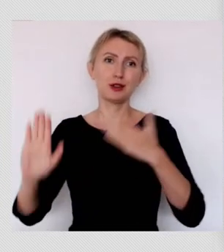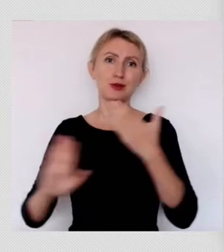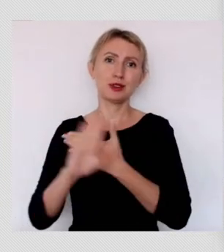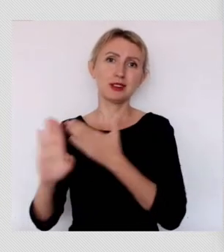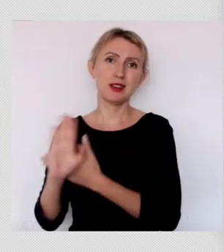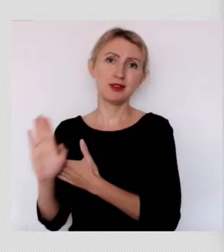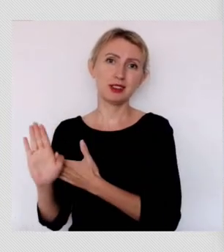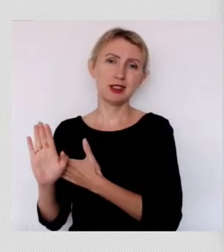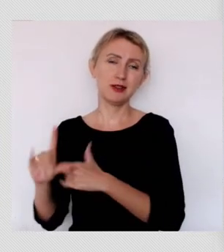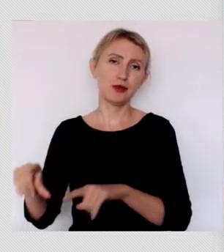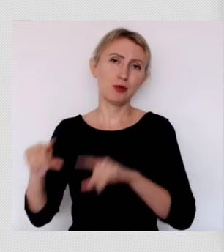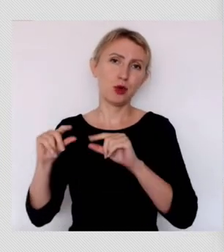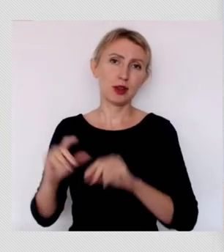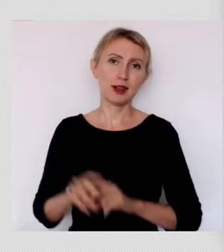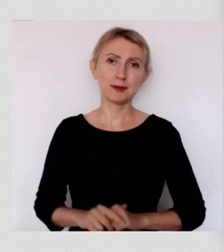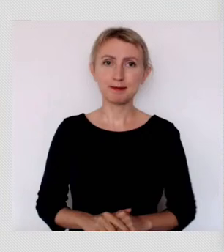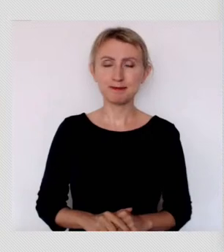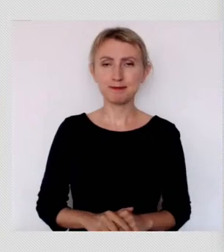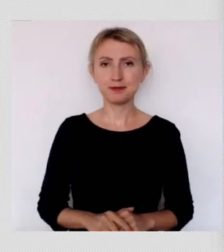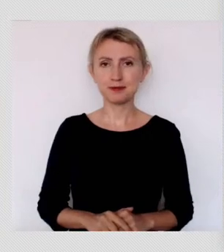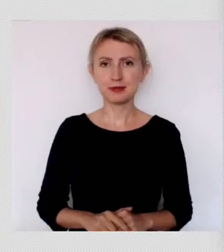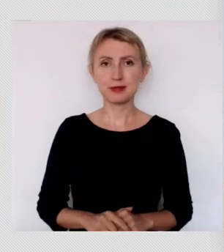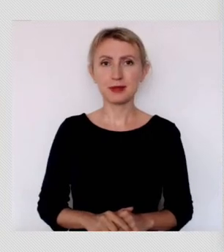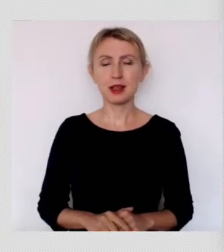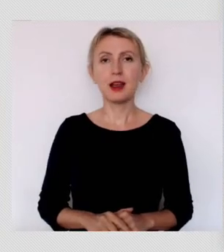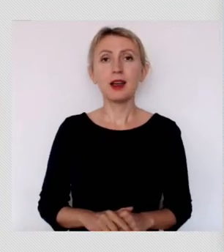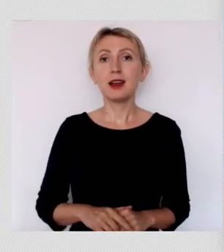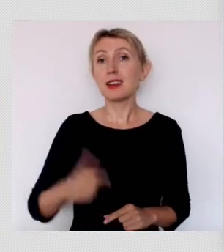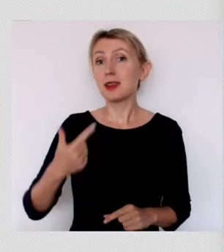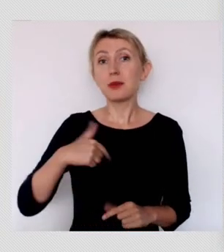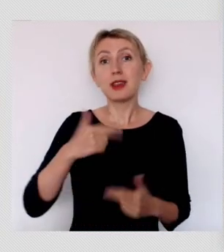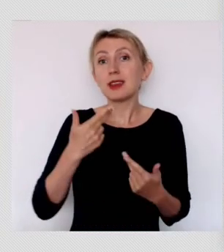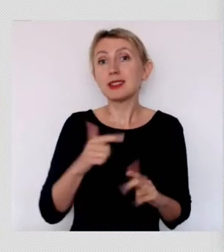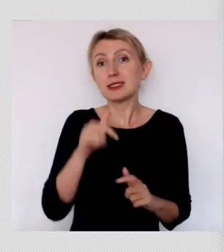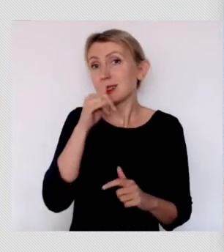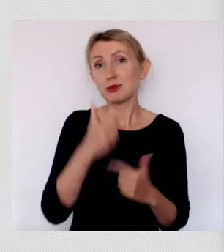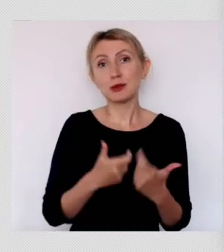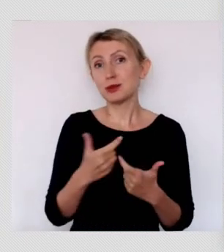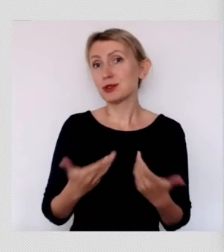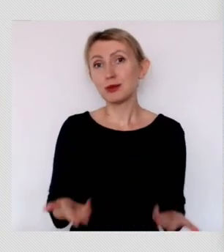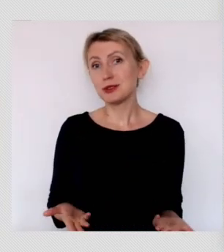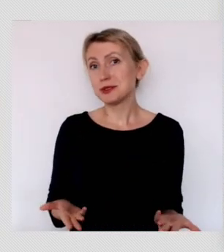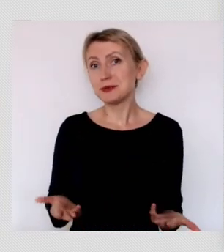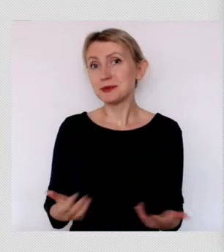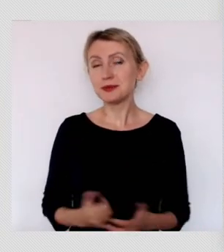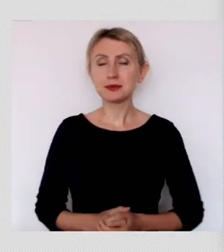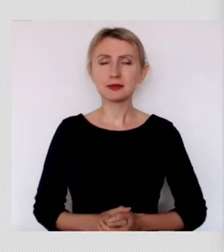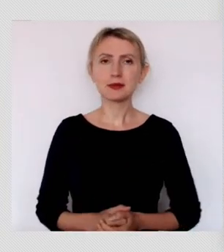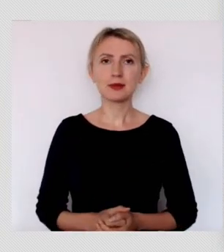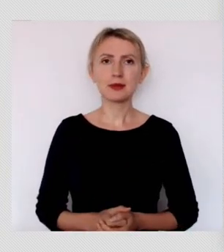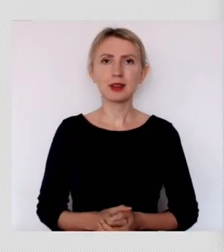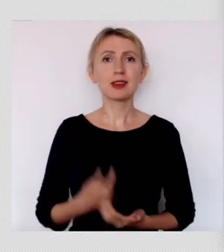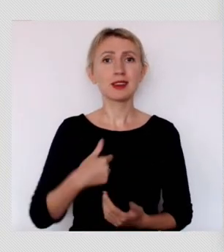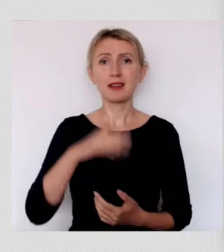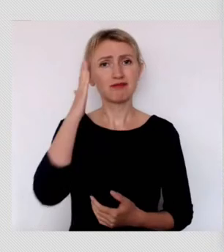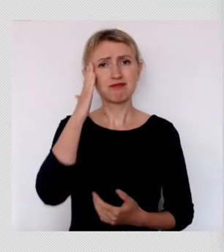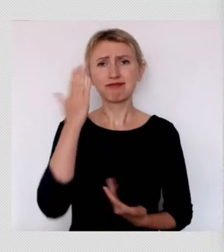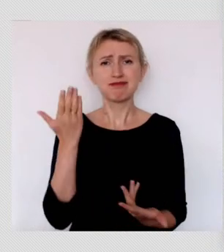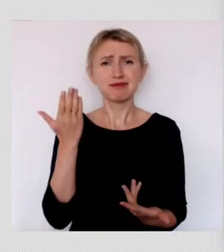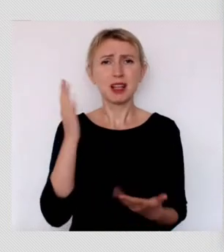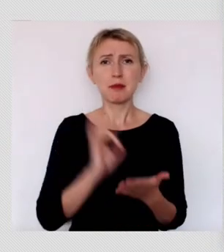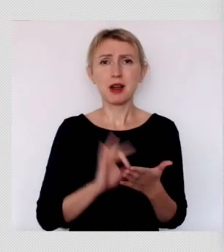wyborach. I nic również na to nie poradzimy. Nie mam złudzeń.